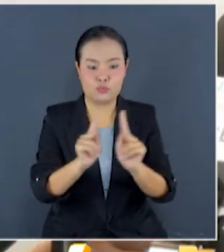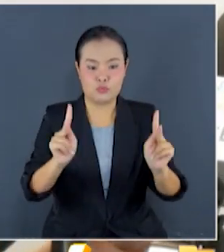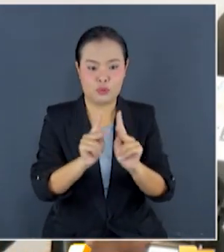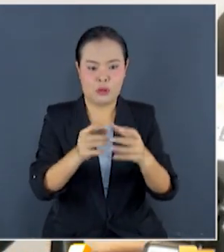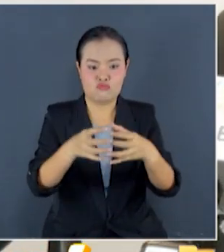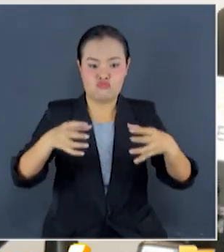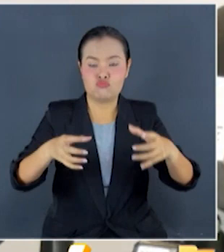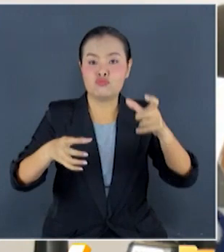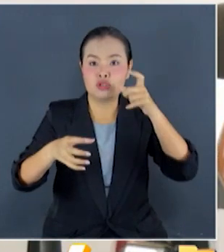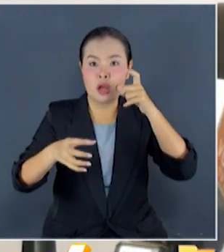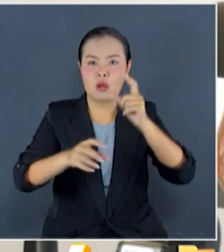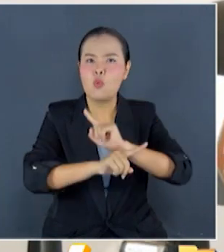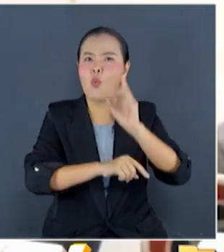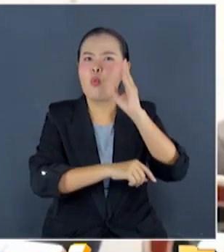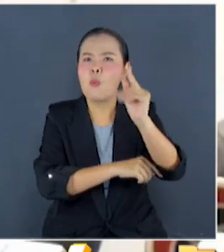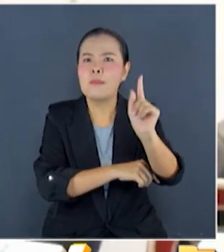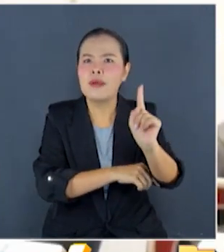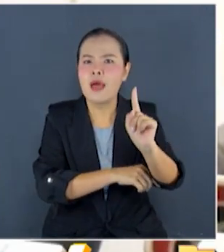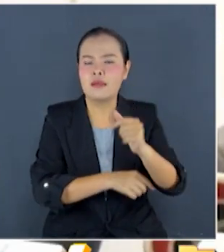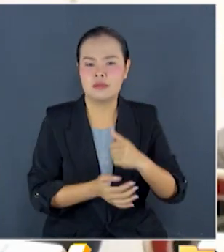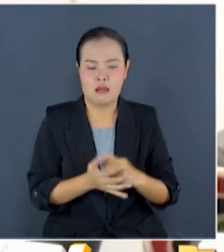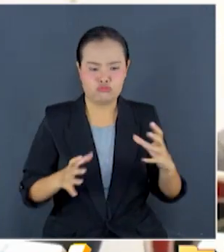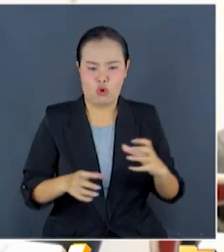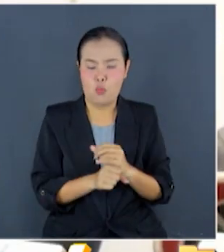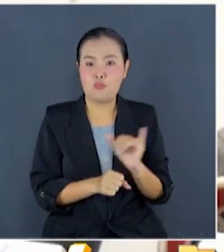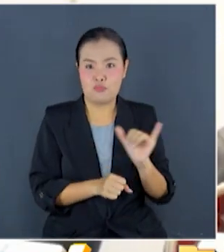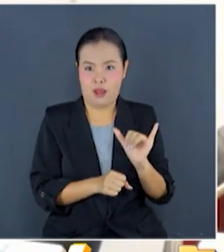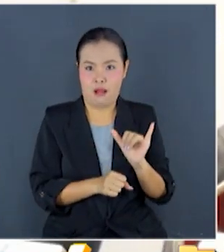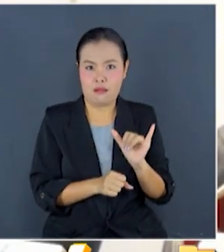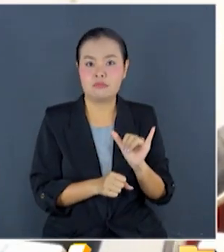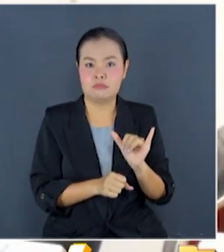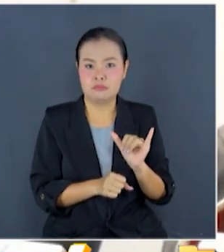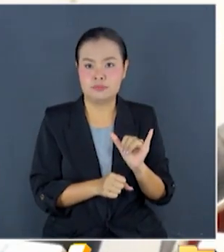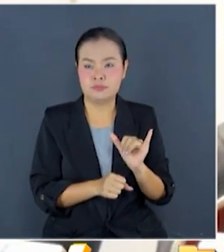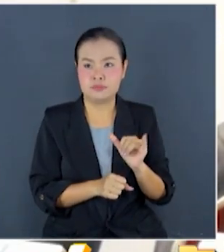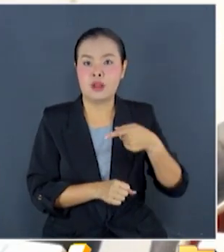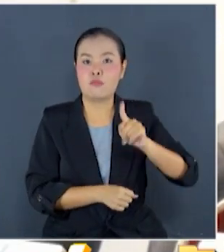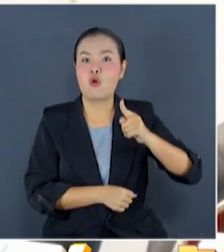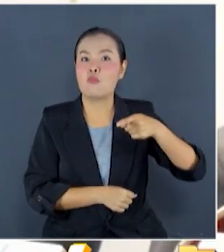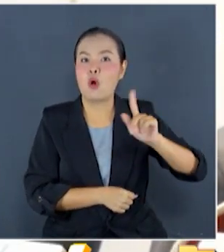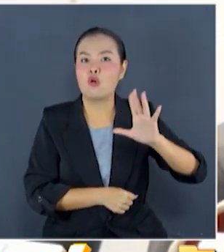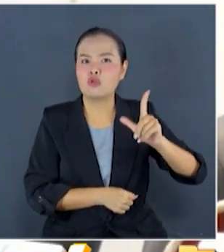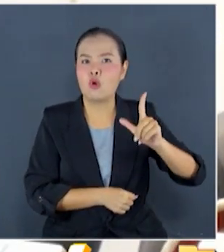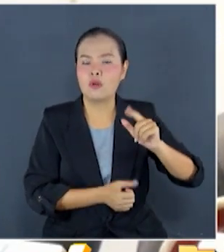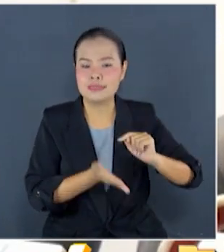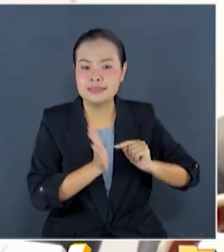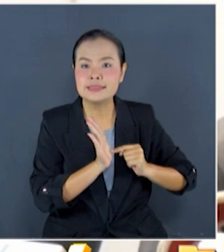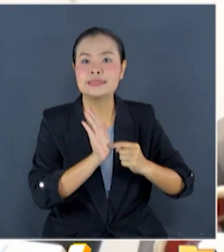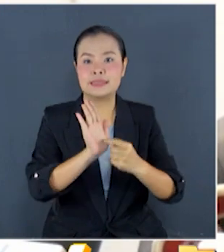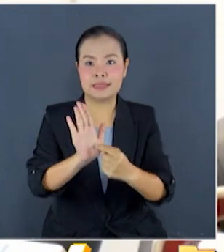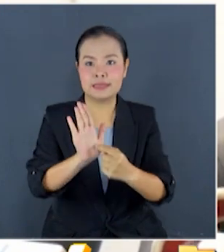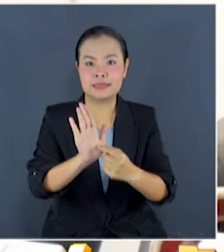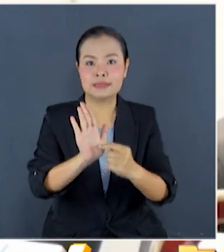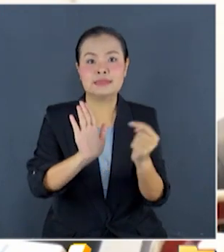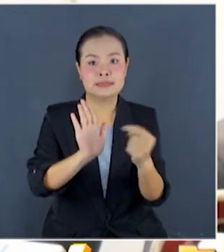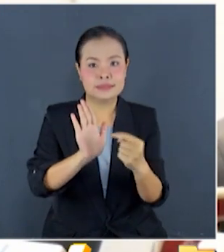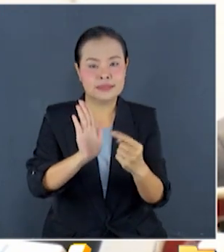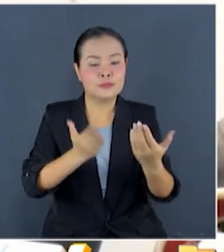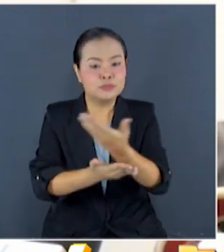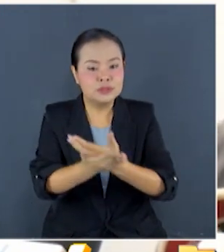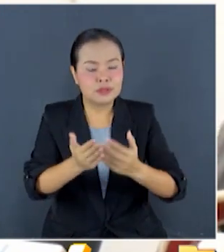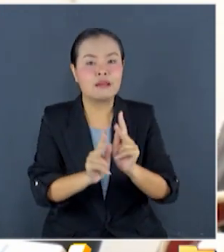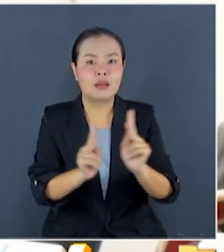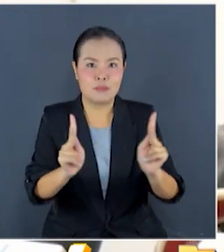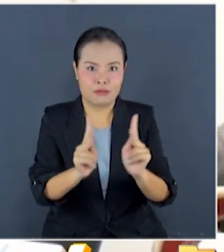ใหญ่มันวันไหนปรากฏคุณจุลพันธ์บอกยังไม่ได้ข้อสรุปฮะแต่ว่าก็จะเอาข้อเสนอที่ปปช.ระบุมาเนี่ยเอาไปเข้าสู่การพิจารณาของคณะ